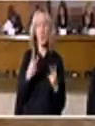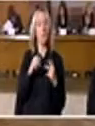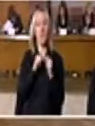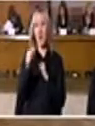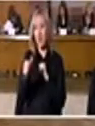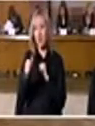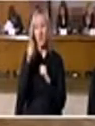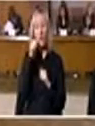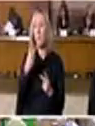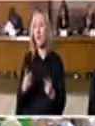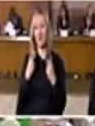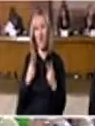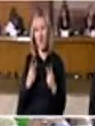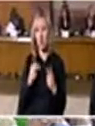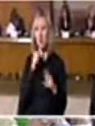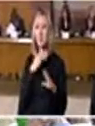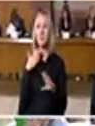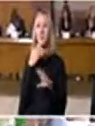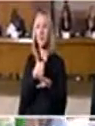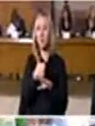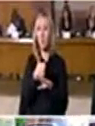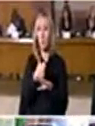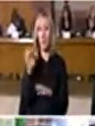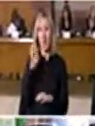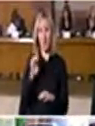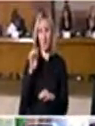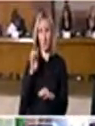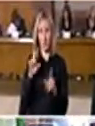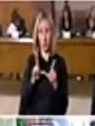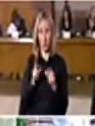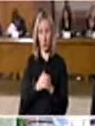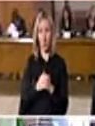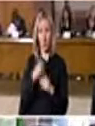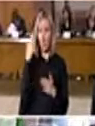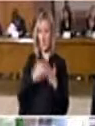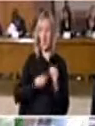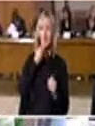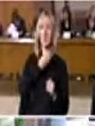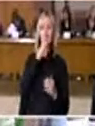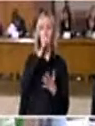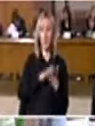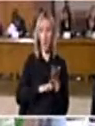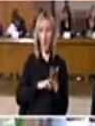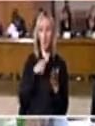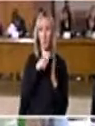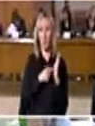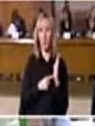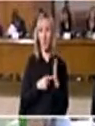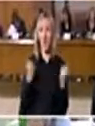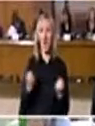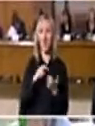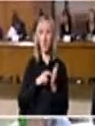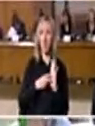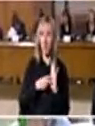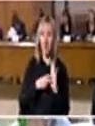društva, je veoma značajno i za pristupanje Evropskoj uniji. U poslednjem izveštaju konstatovano da je, između ostalo, da je akcioni plan